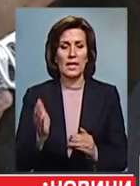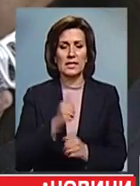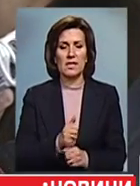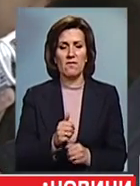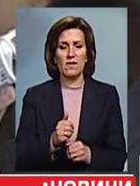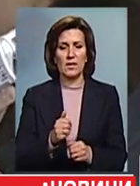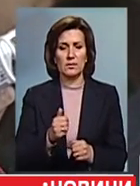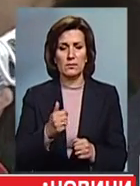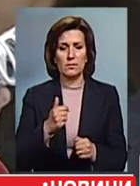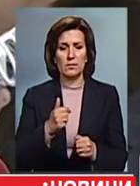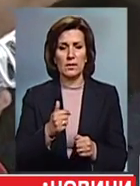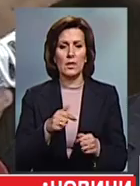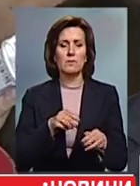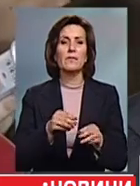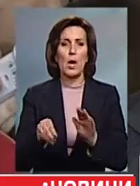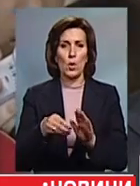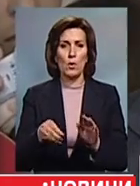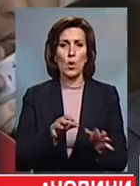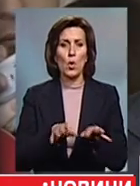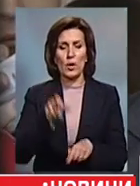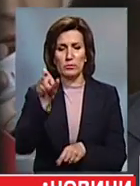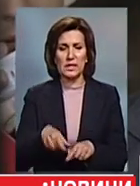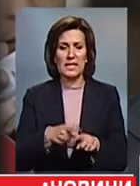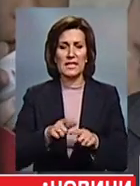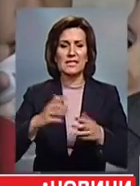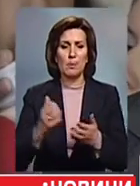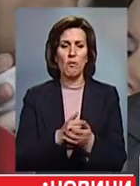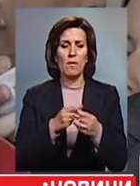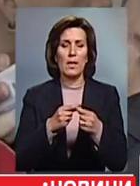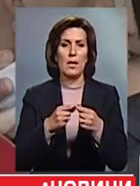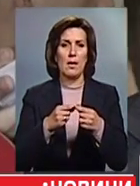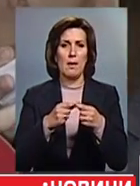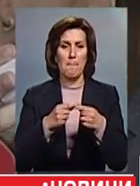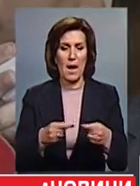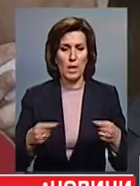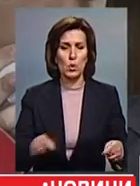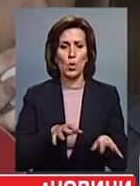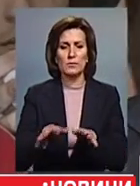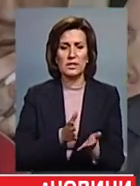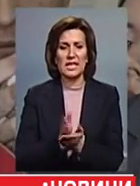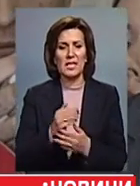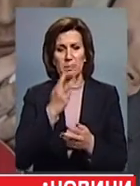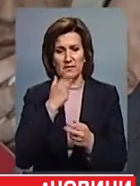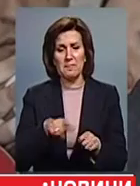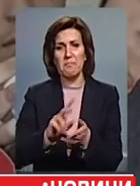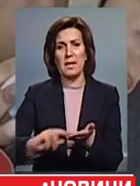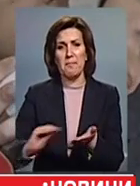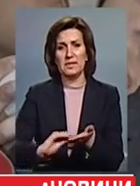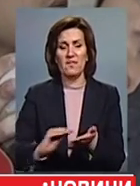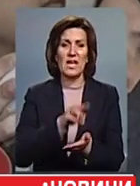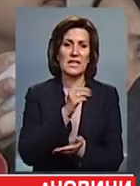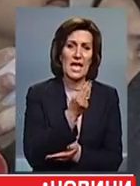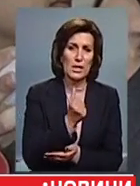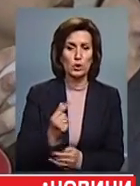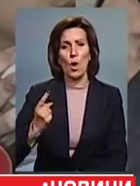Давайте собі уявимо, я відповім вашу долу, корупціонера, який здобув майно корупційним шляхом і по звичній практиці їх переписав на